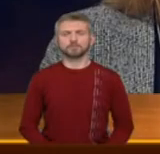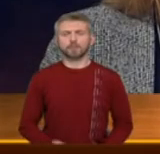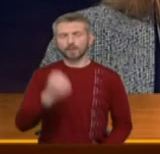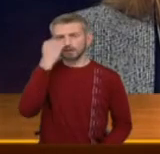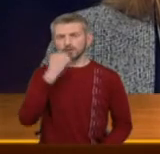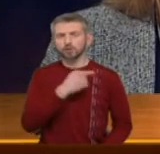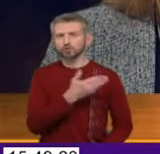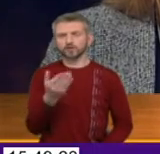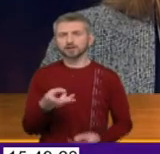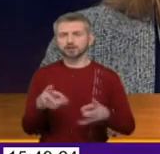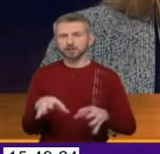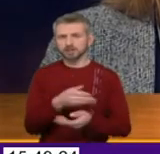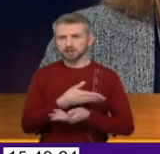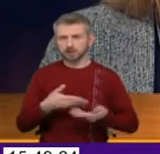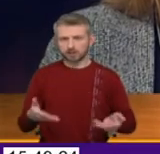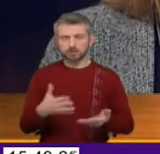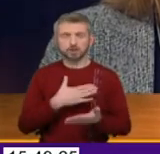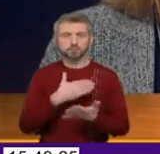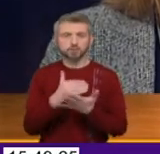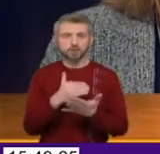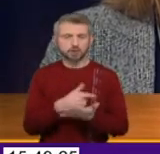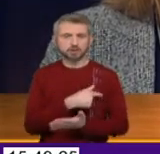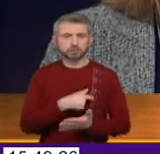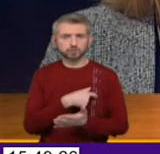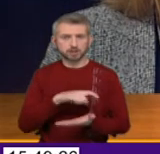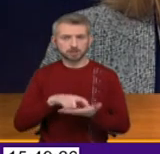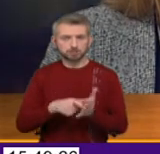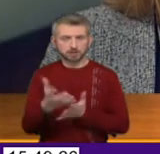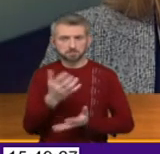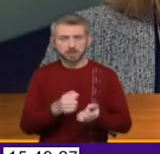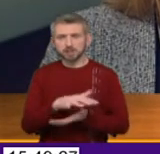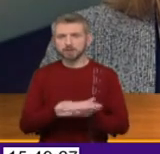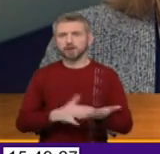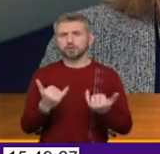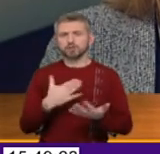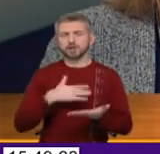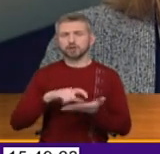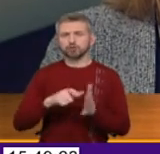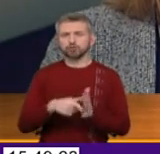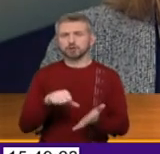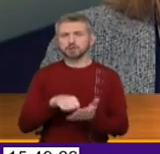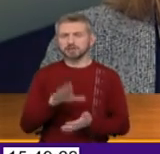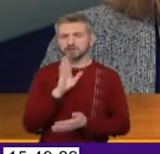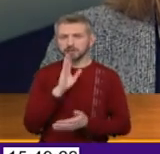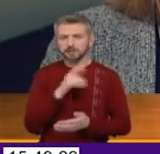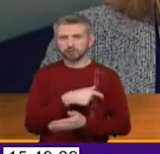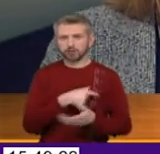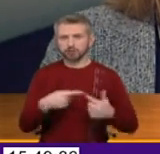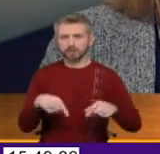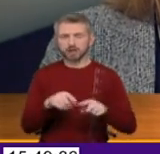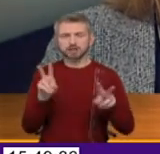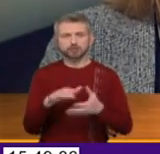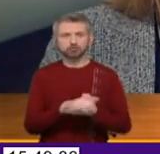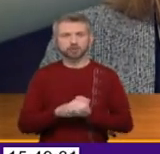Дякую за те, що ви залишаєтеся з нами. Ефір депутатської приймальні триває. Нагадаю, що сьогодні в нашій студії представниця депутатської фракції